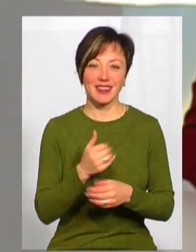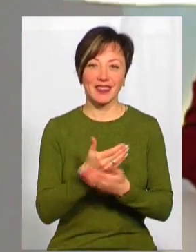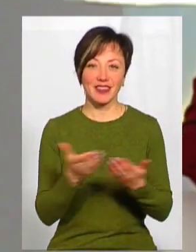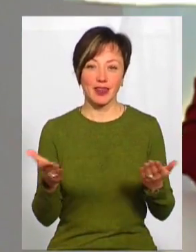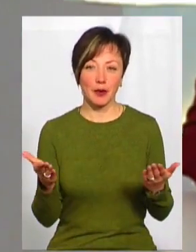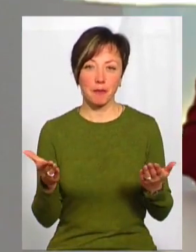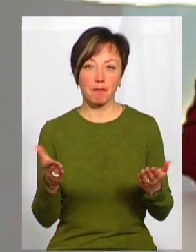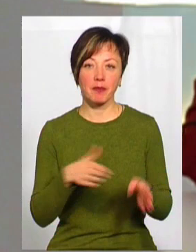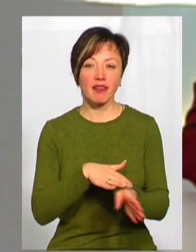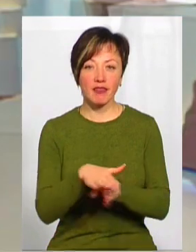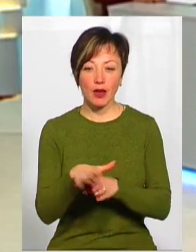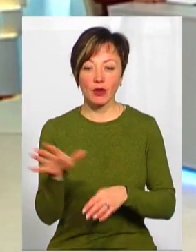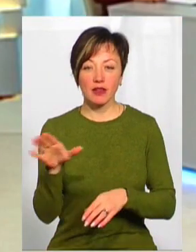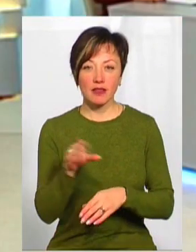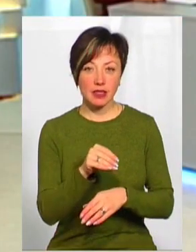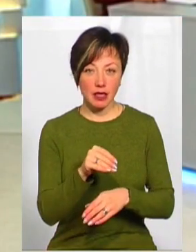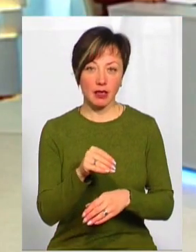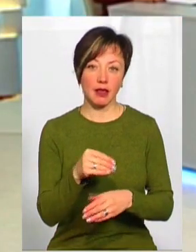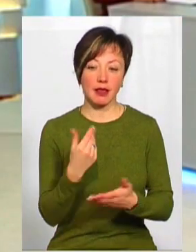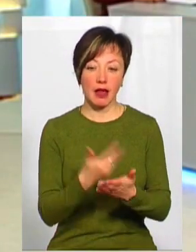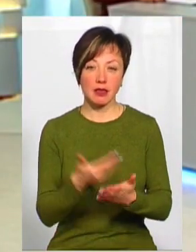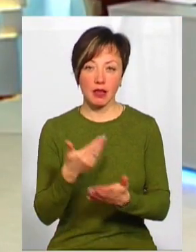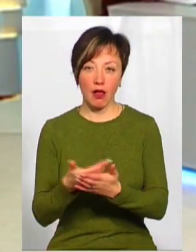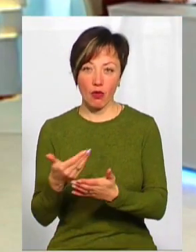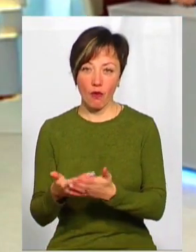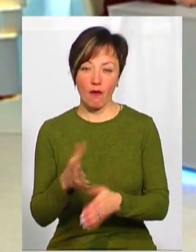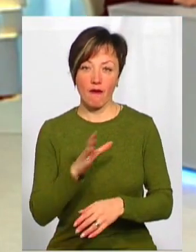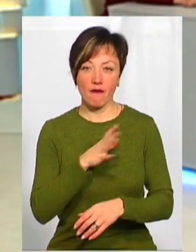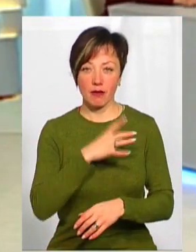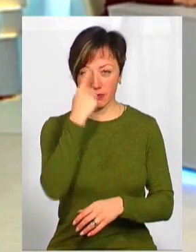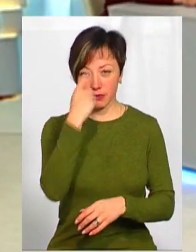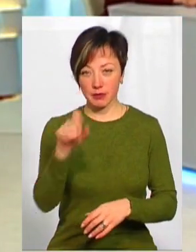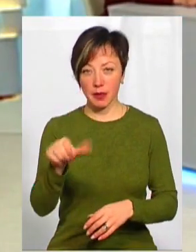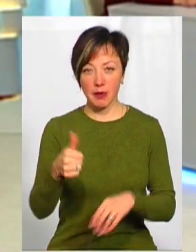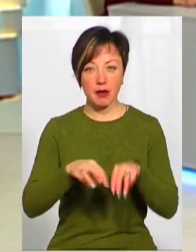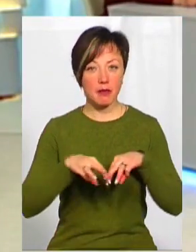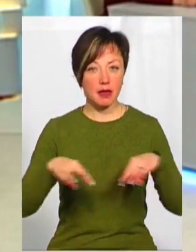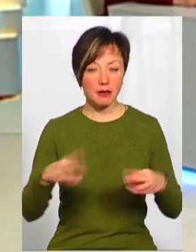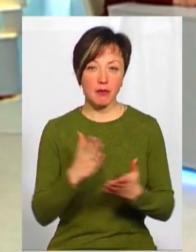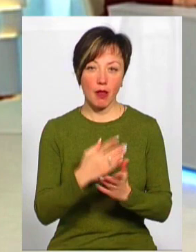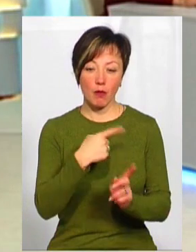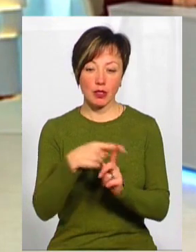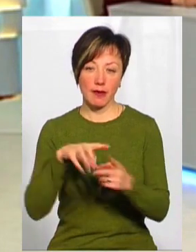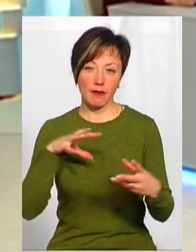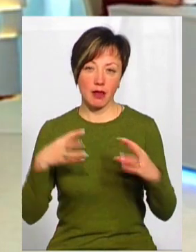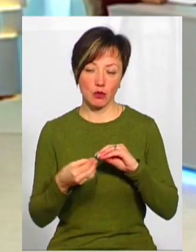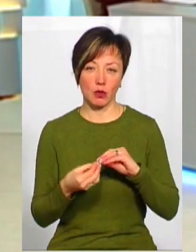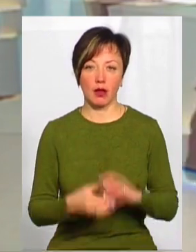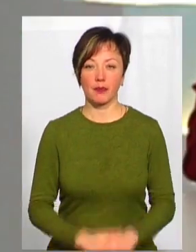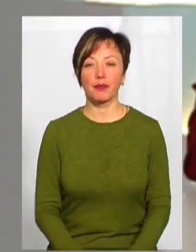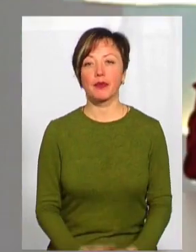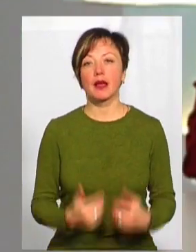Ви виконали всі настанови, які давав прем'єр-міністр, і це мало позитивний результат.